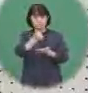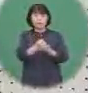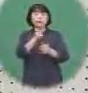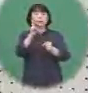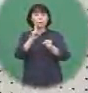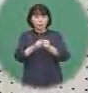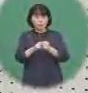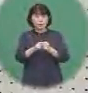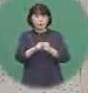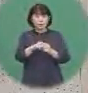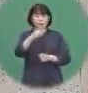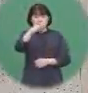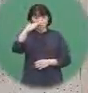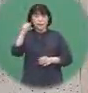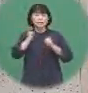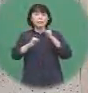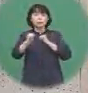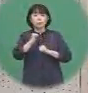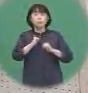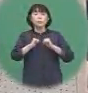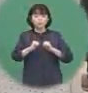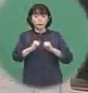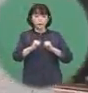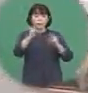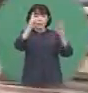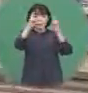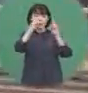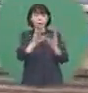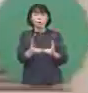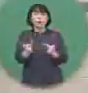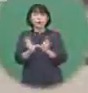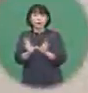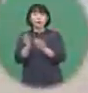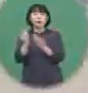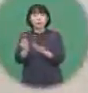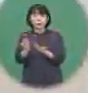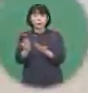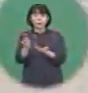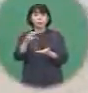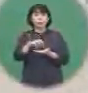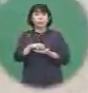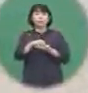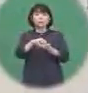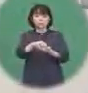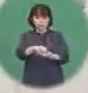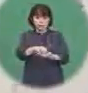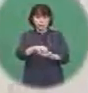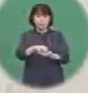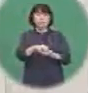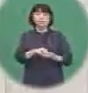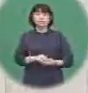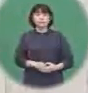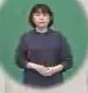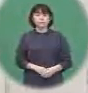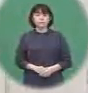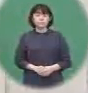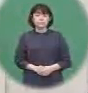向けて優れた取り組みを行う企業や団体学校などを表彰するものです